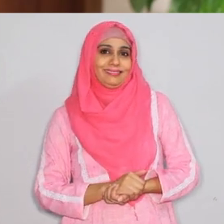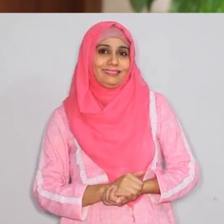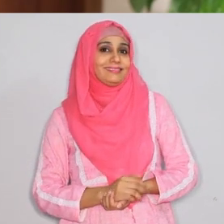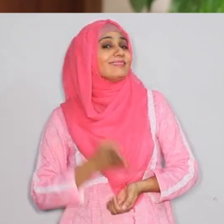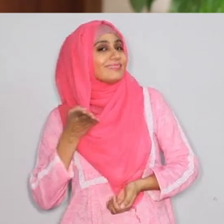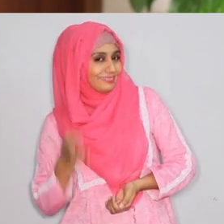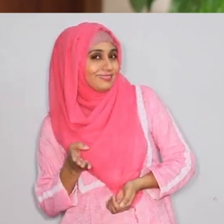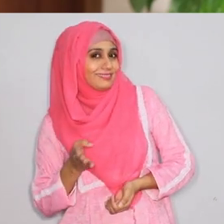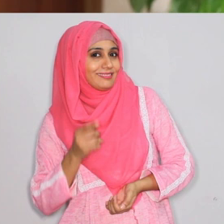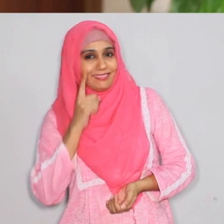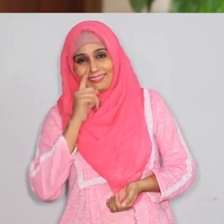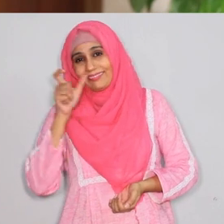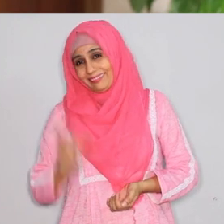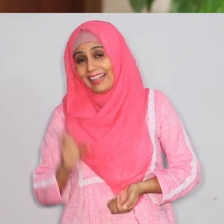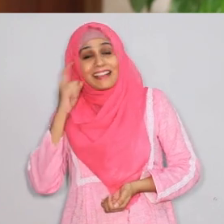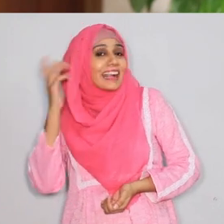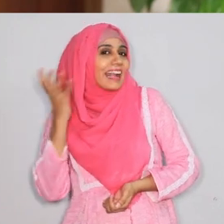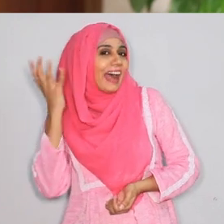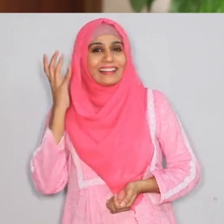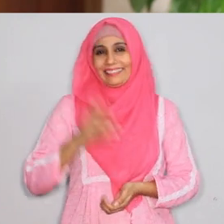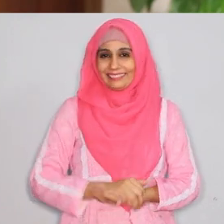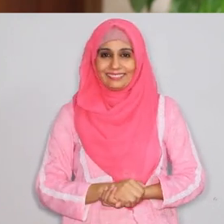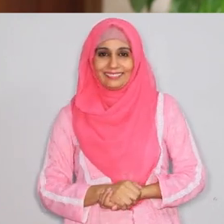ये है मोमो की कहानी।